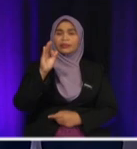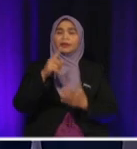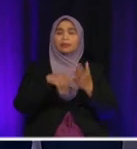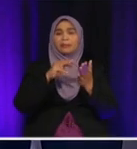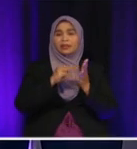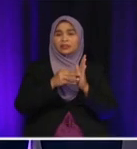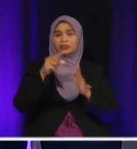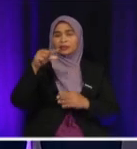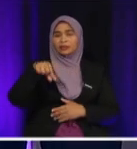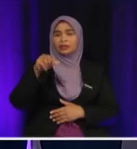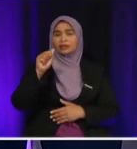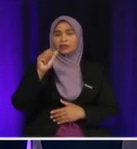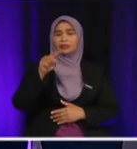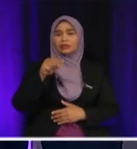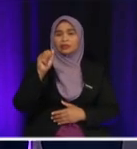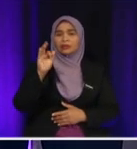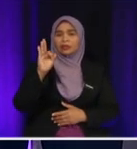Qazaf tadi? Siapa boleh jawab?